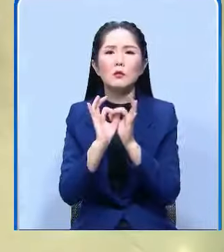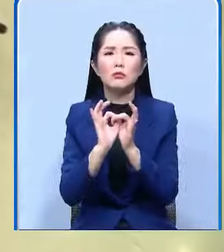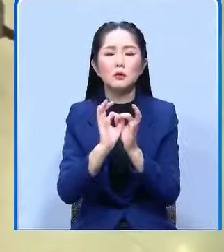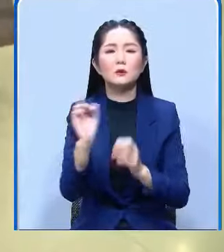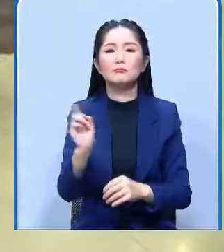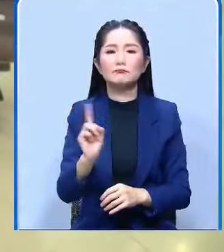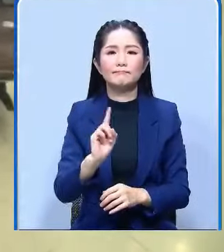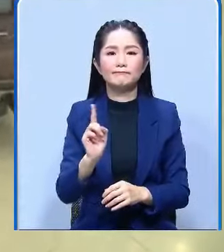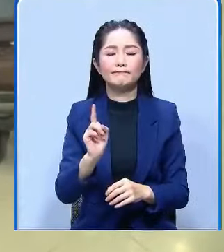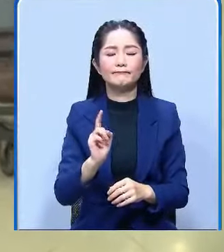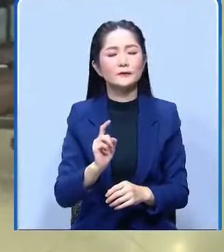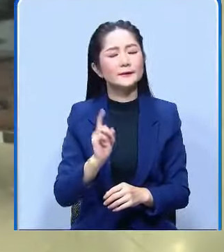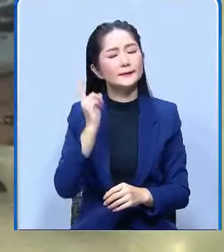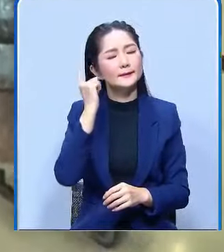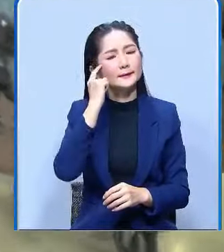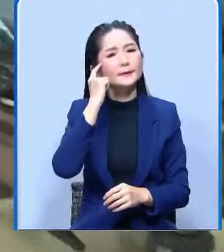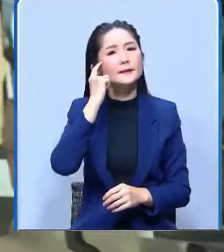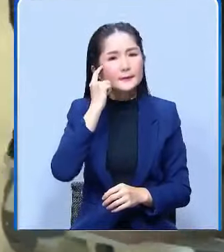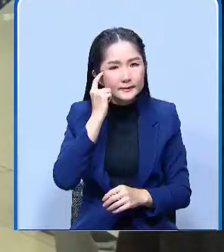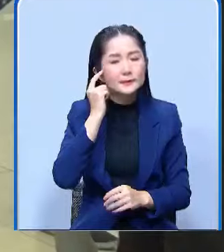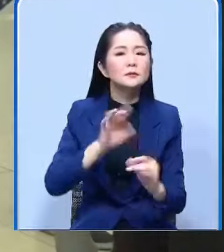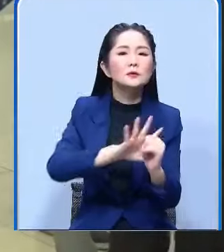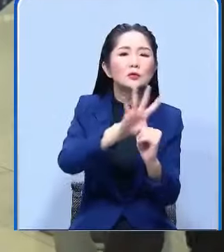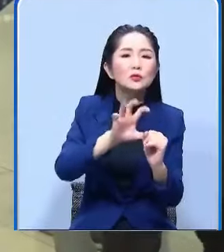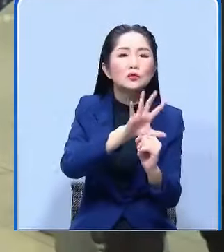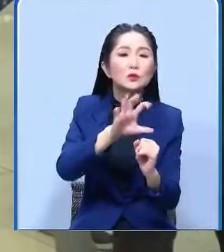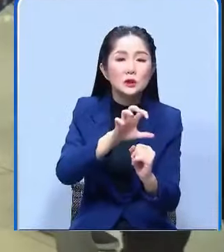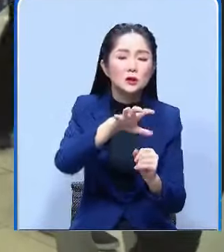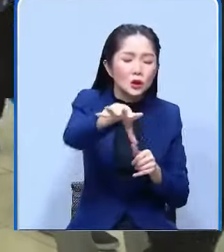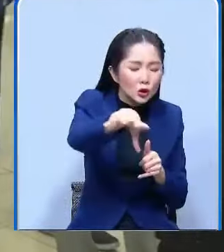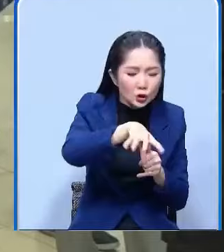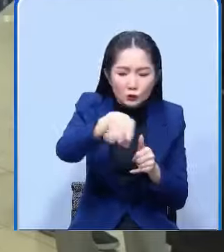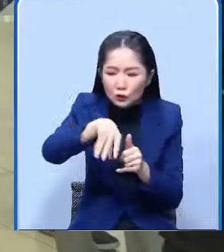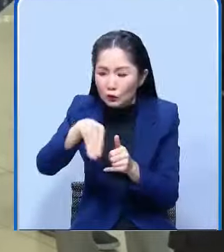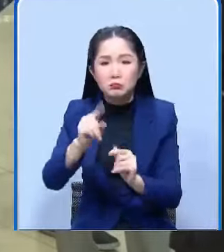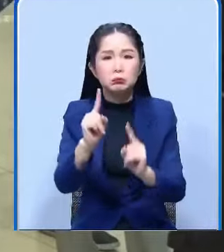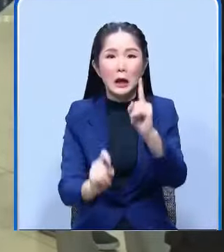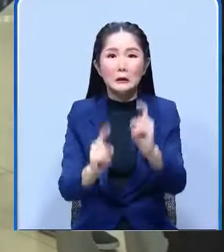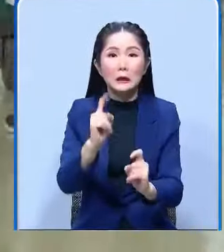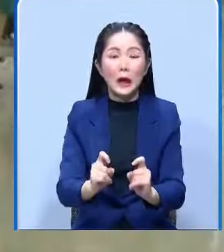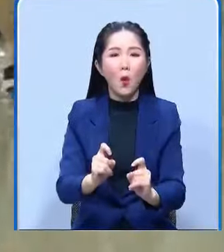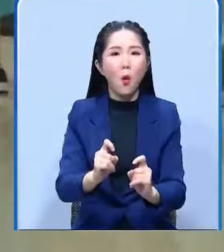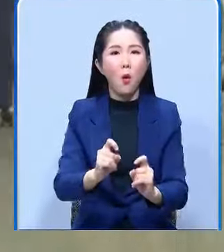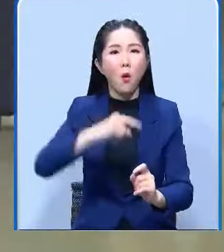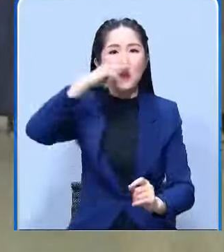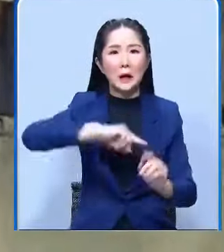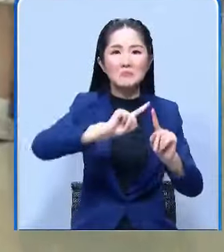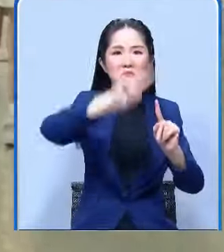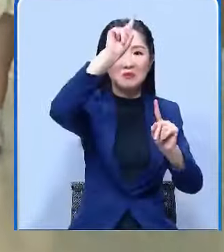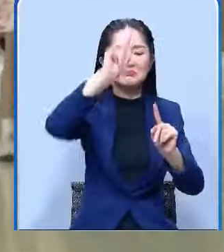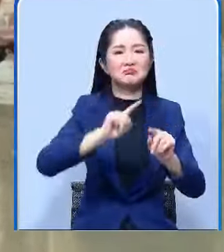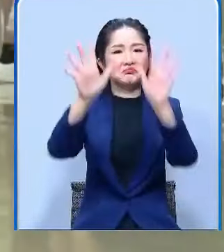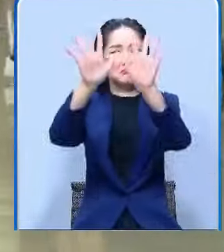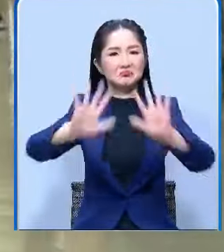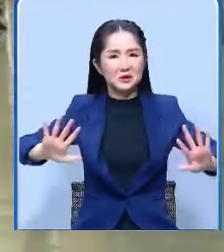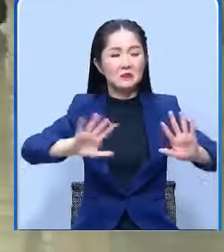ราะว่ามีข้อมูลบอกว่าตัวเลขการติดเชื้อและเสียชีวิตเนี่ยในบ้านเราสูงสุดในอาเซียนนะคุณผู้ชมนะยิ่งช่วงใกล้ไฮซีซั่นแบบนี้นัก